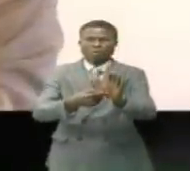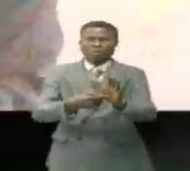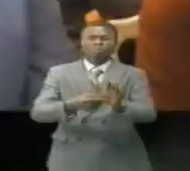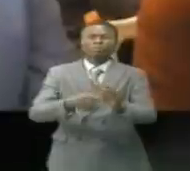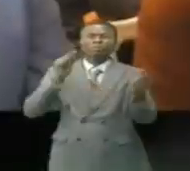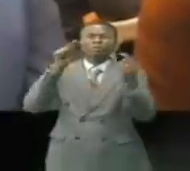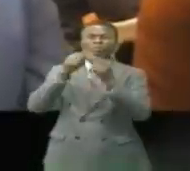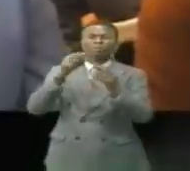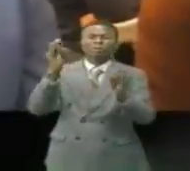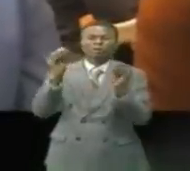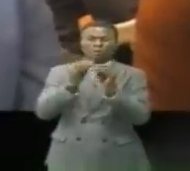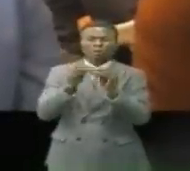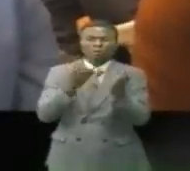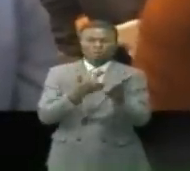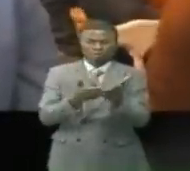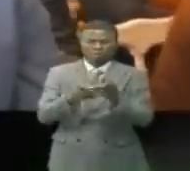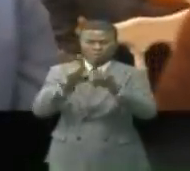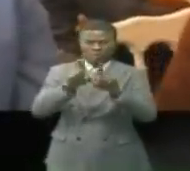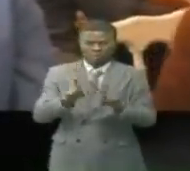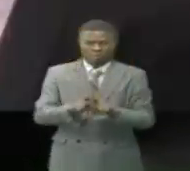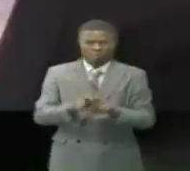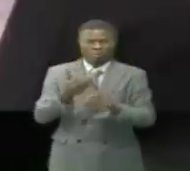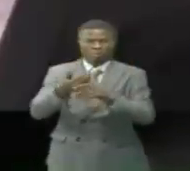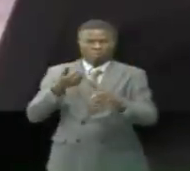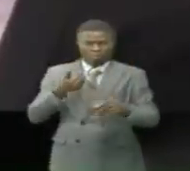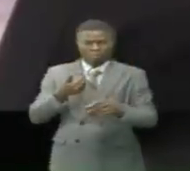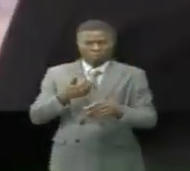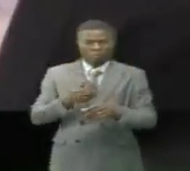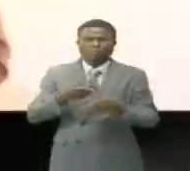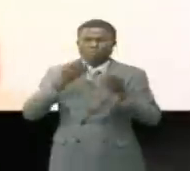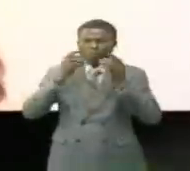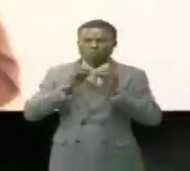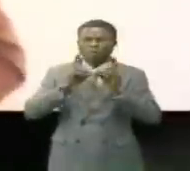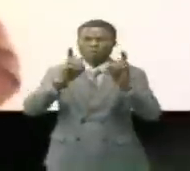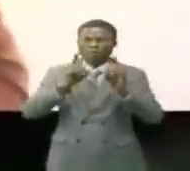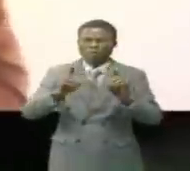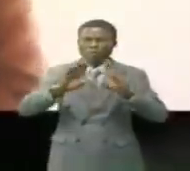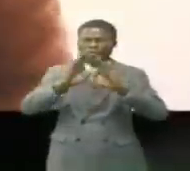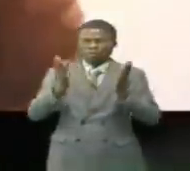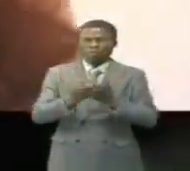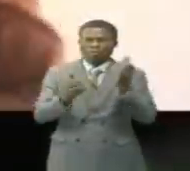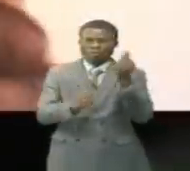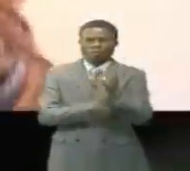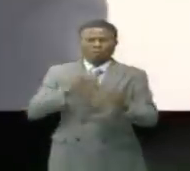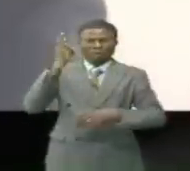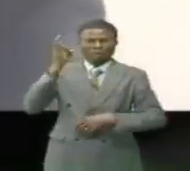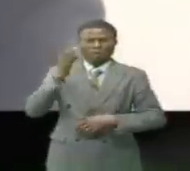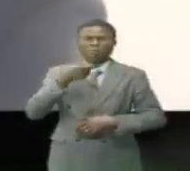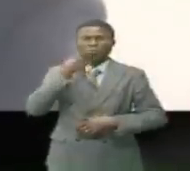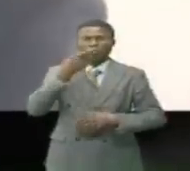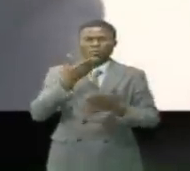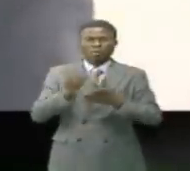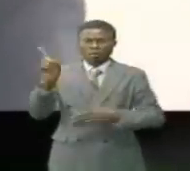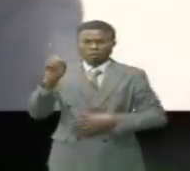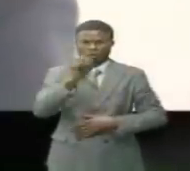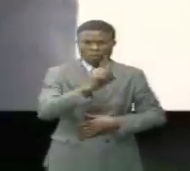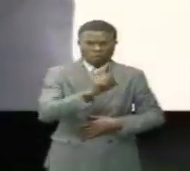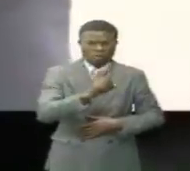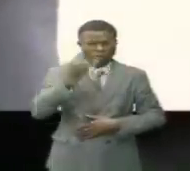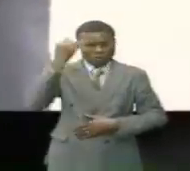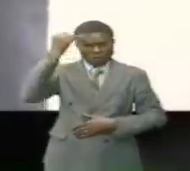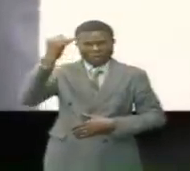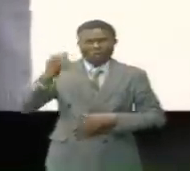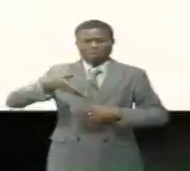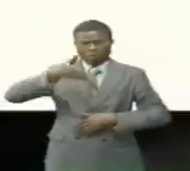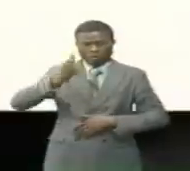cette rencontre médicale. Et ce, avant toutes les interventions des différents orateurs qui ont pris la parole, chacun avec un sujet